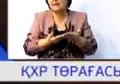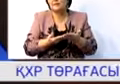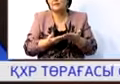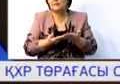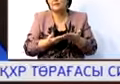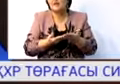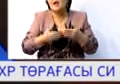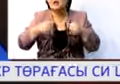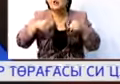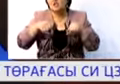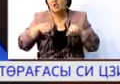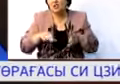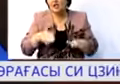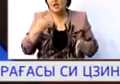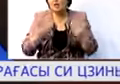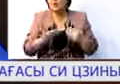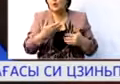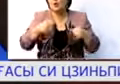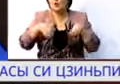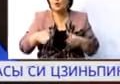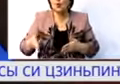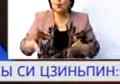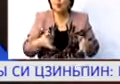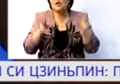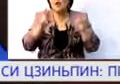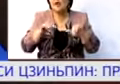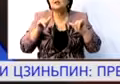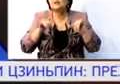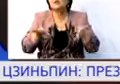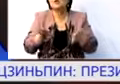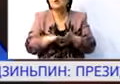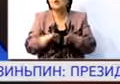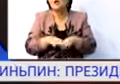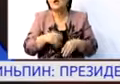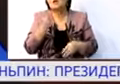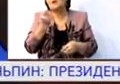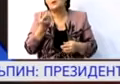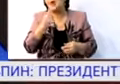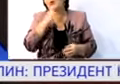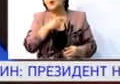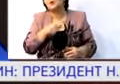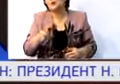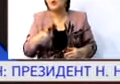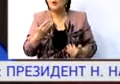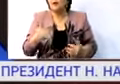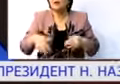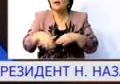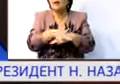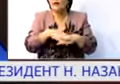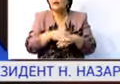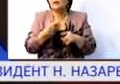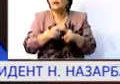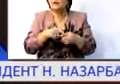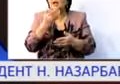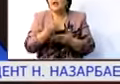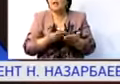мәселелердің шешілгені немесе олардың шешілу жолдарын қарастырып жатқан туралы біршама уақыт өткеннен осы халыққа сол туралы